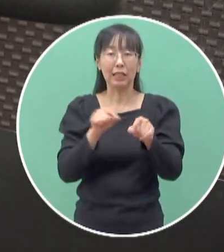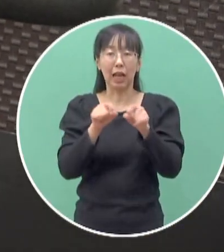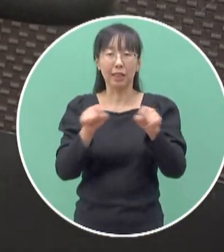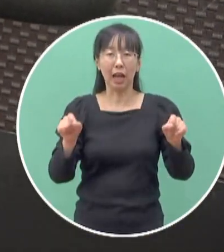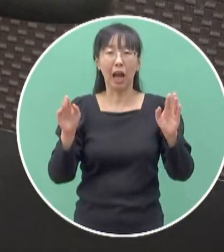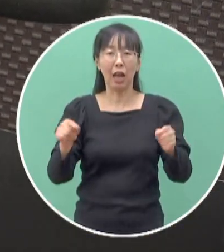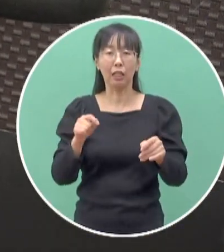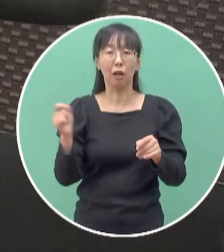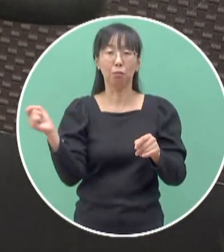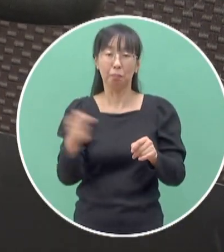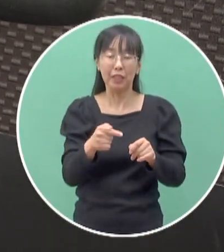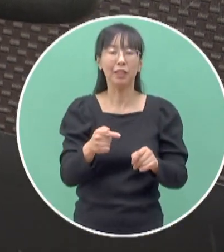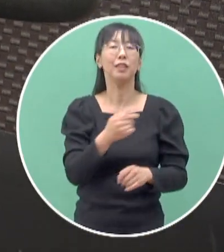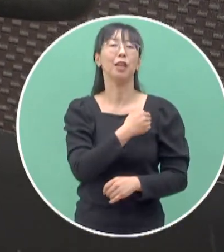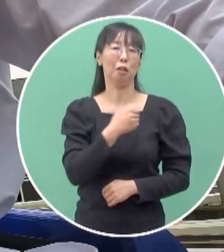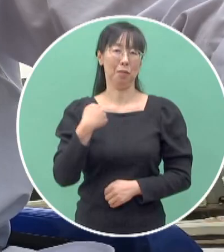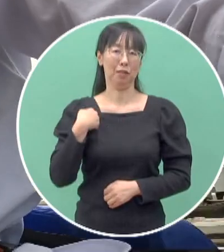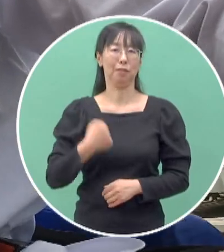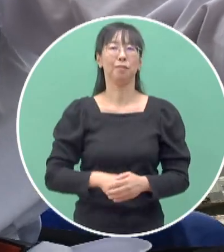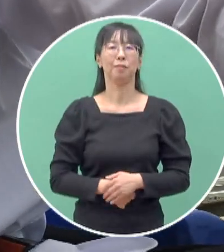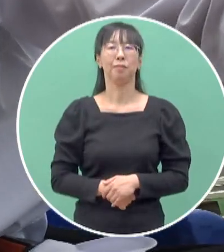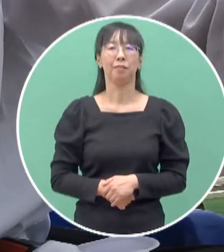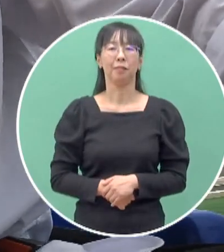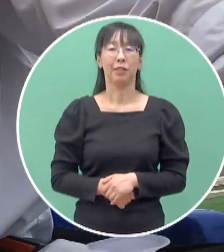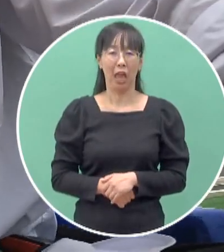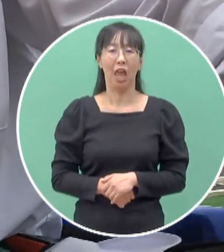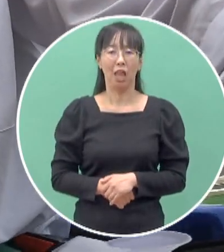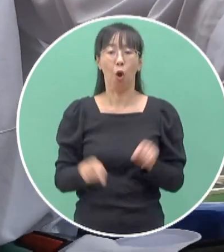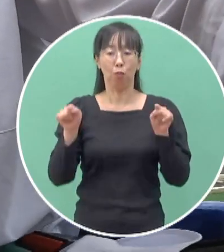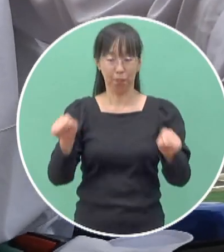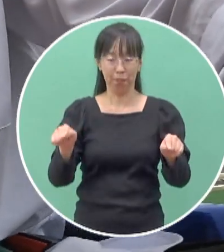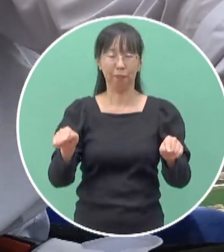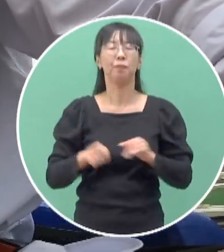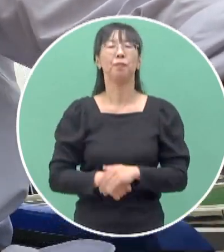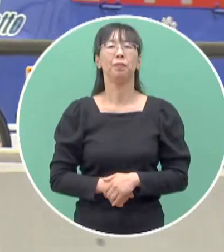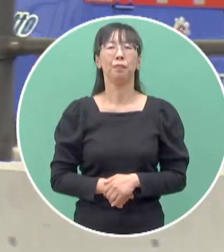ピードアップできます。 せーの。